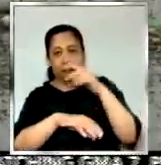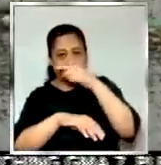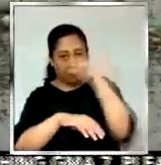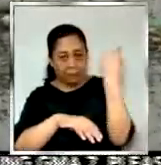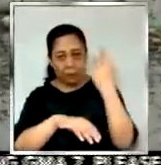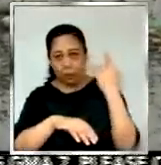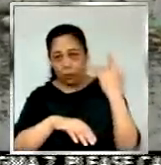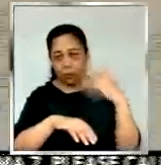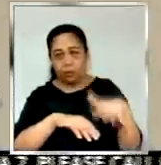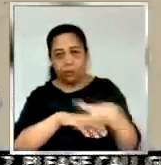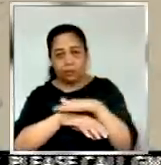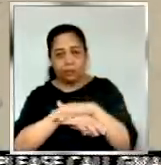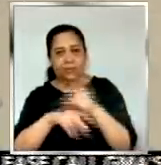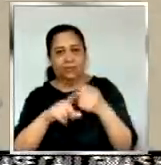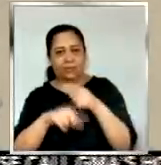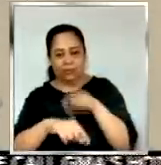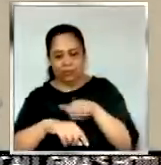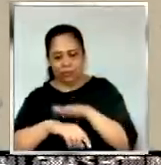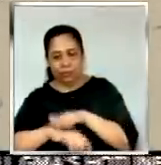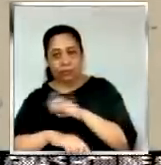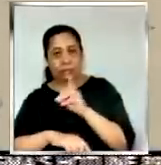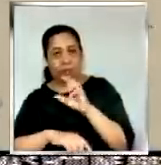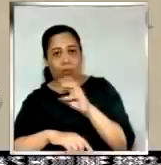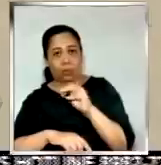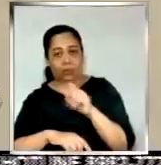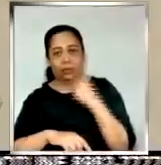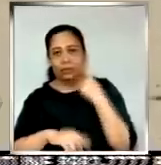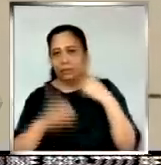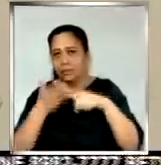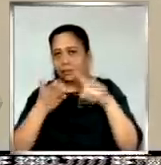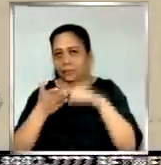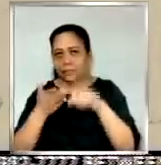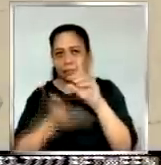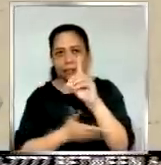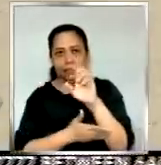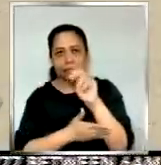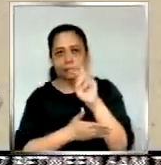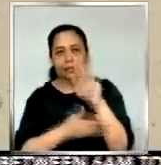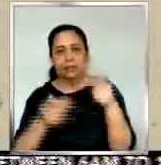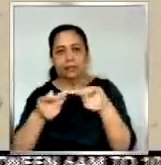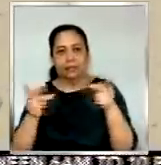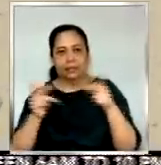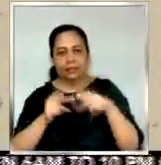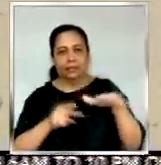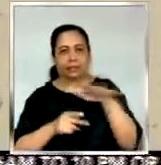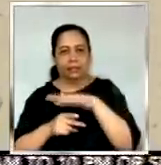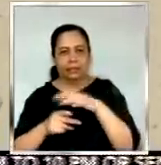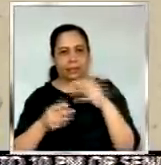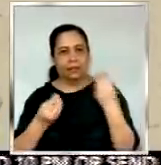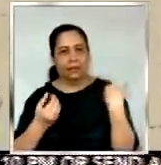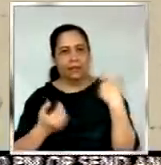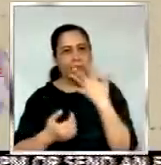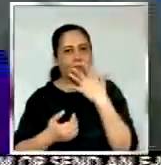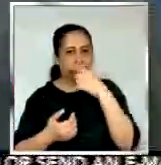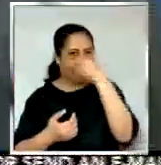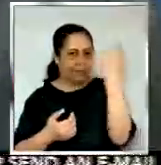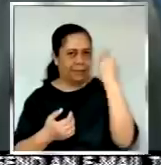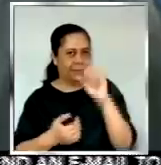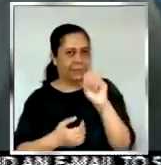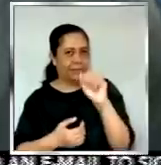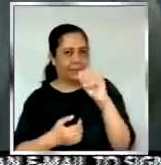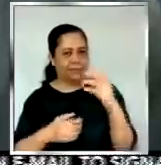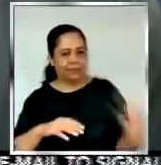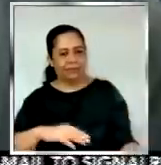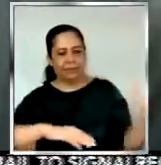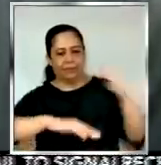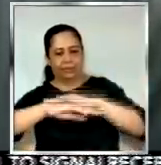na gawa sa dolomite. Kanina ininspeksyon ng DENR ang lugar. Discoloration dahil yung black sand nga, pumapatong na doon dahil sa